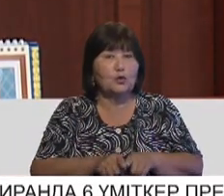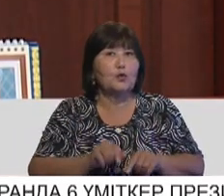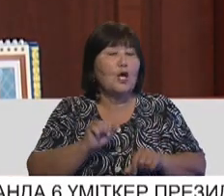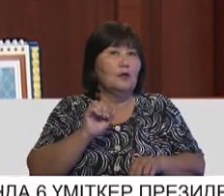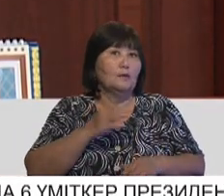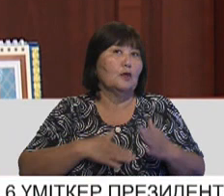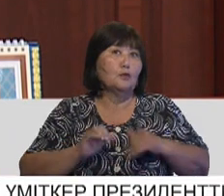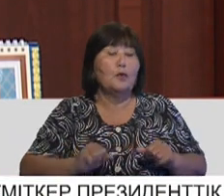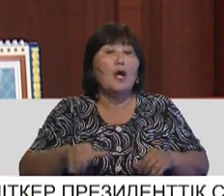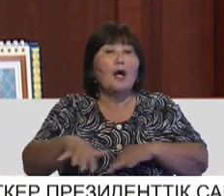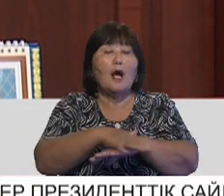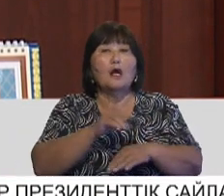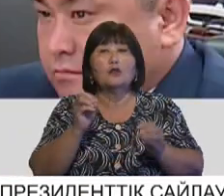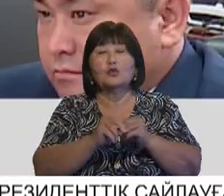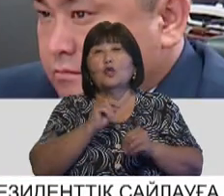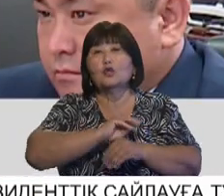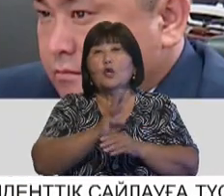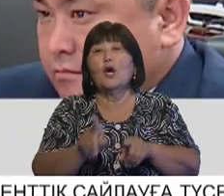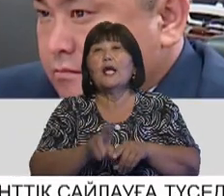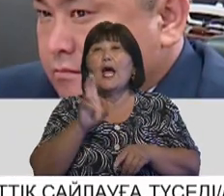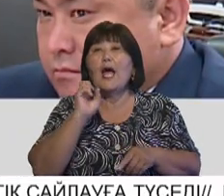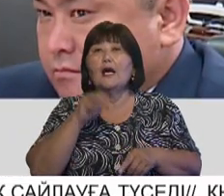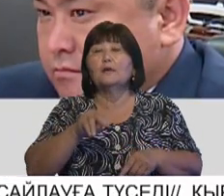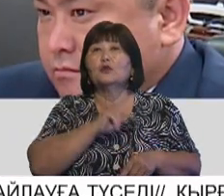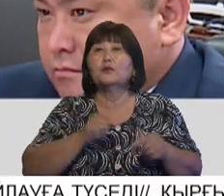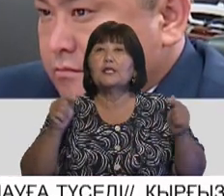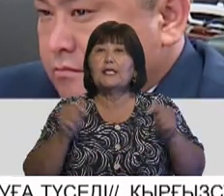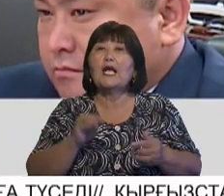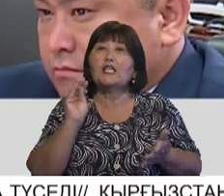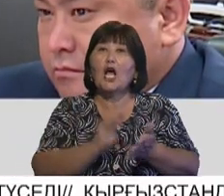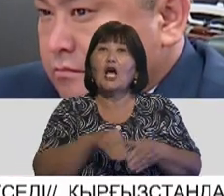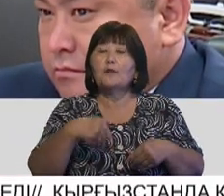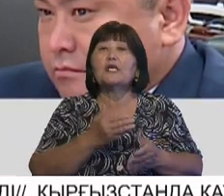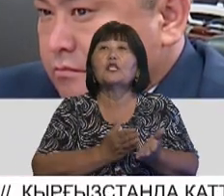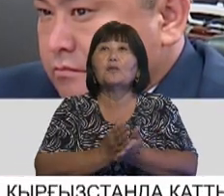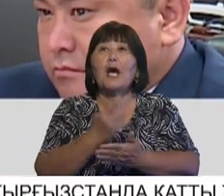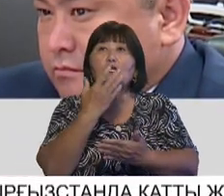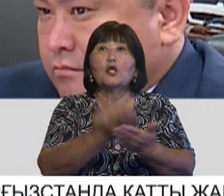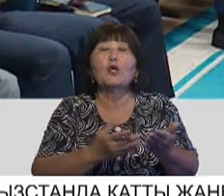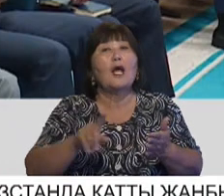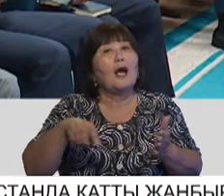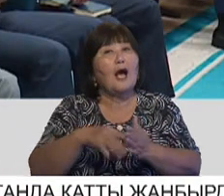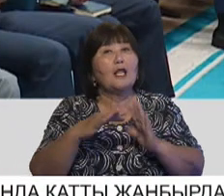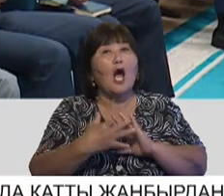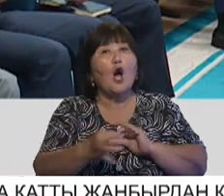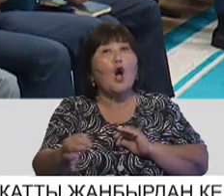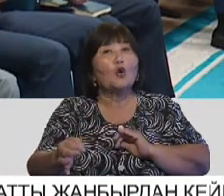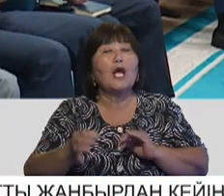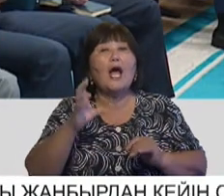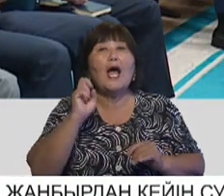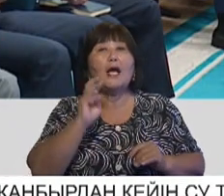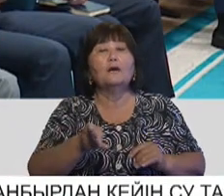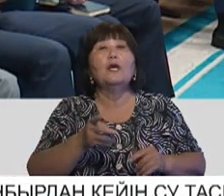болмайды. Халықтың тұрақты жұмыспен қамтылуы әкімдердің жұмысына нақты баға беретін басты көрсеткіш. Қала және аудан әкімдері бұл